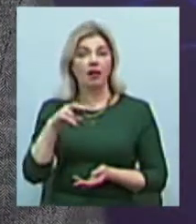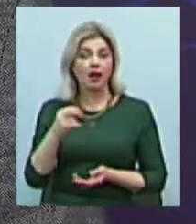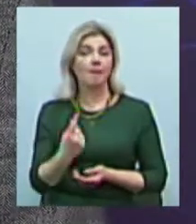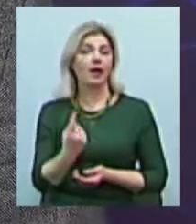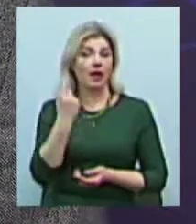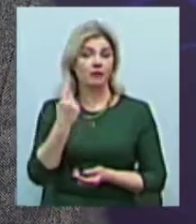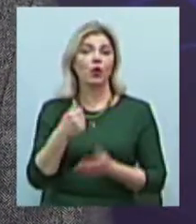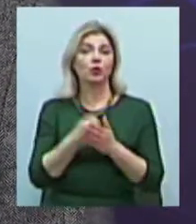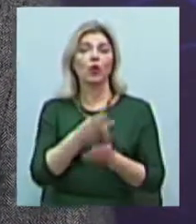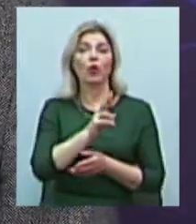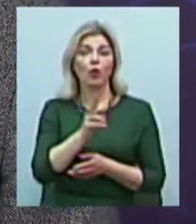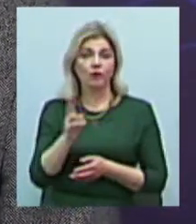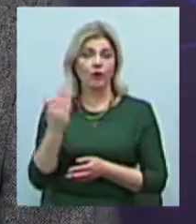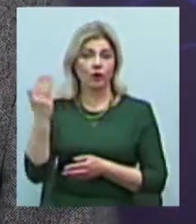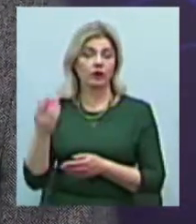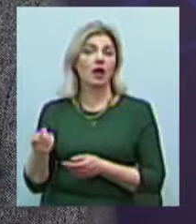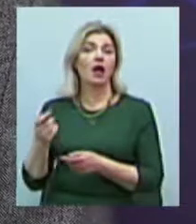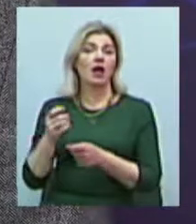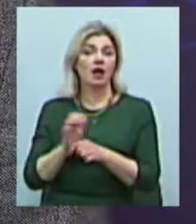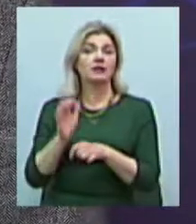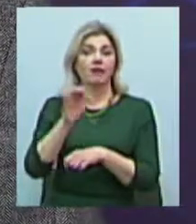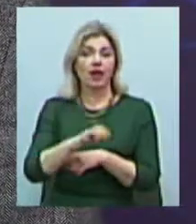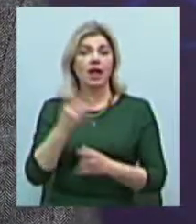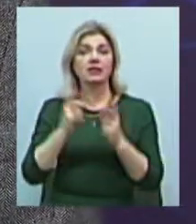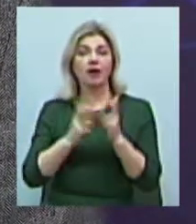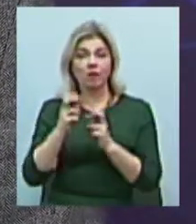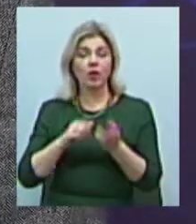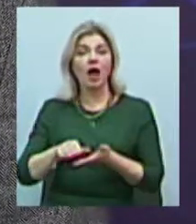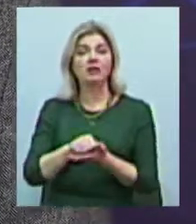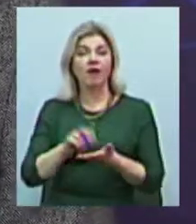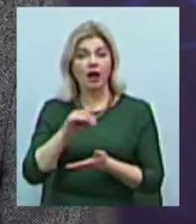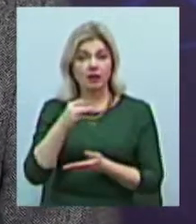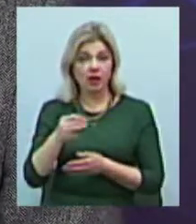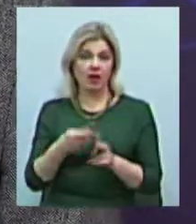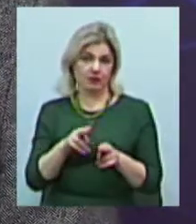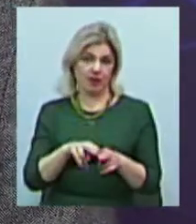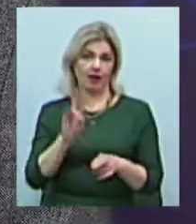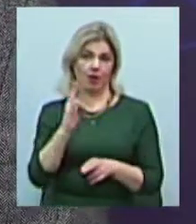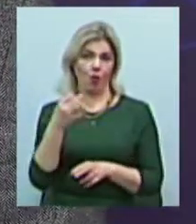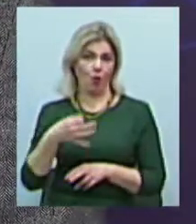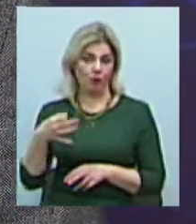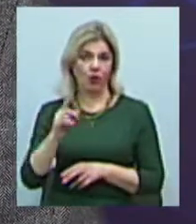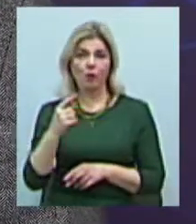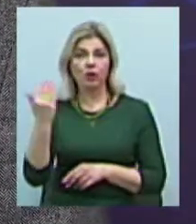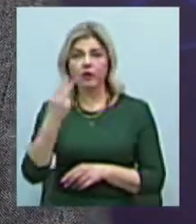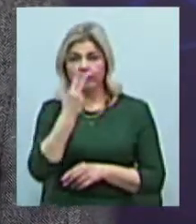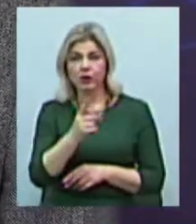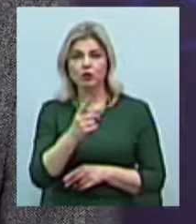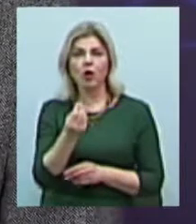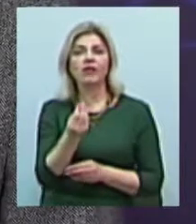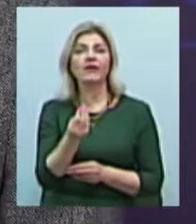перший, до кого вони завезли завод асфальтний, це була Миколаївська область, оскільки вони подивилися, що інвестиційно